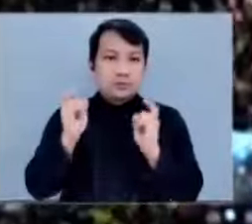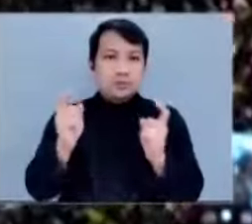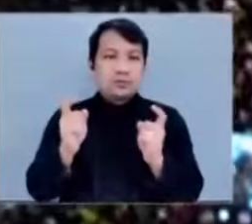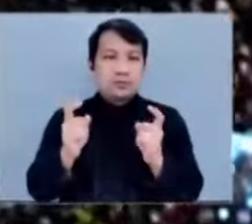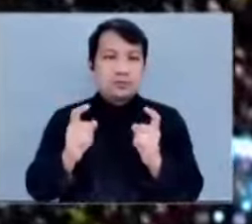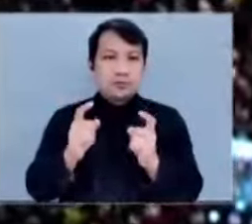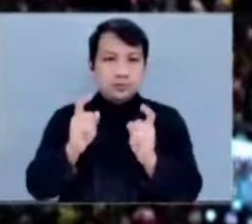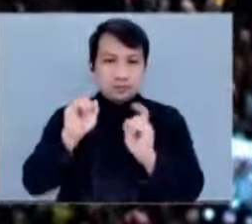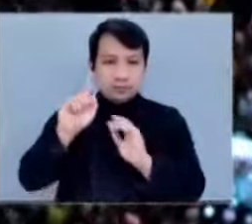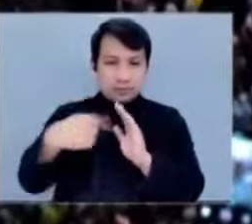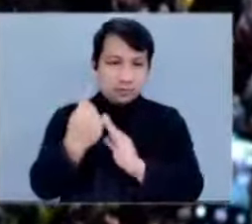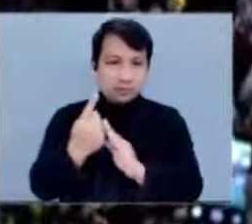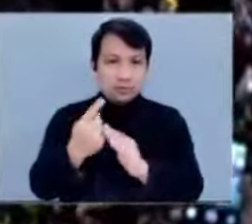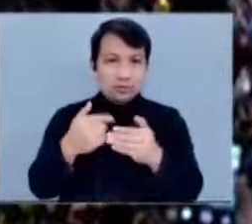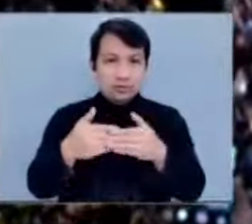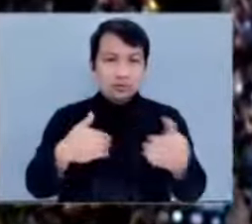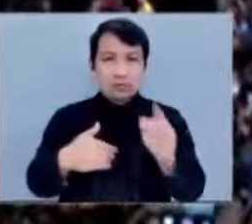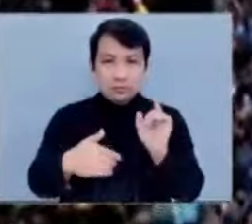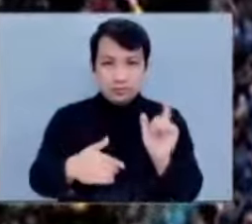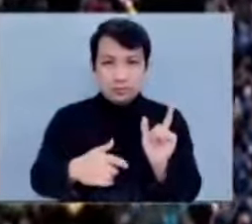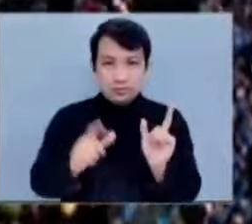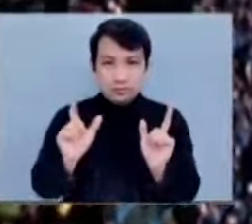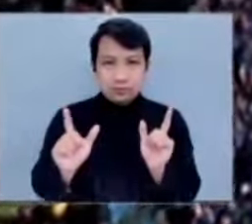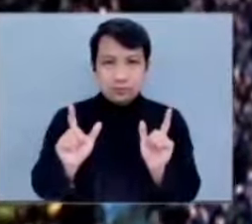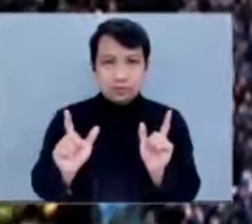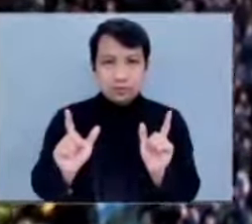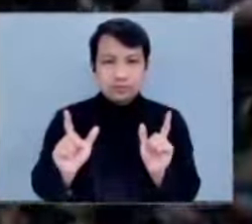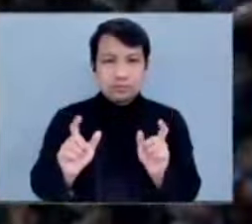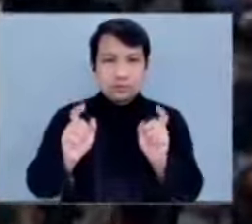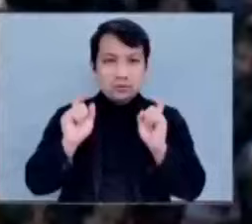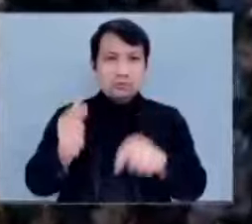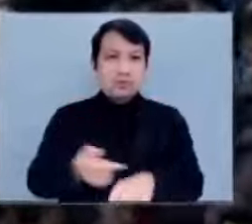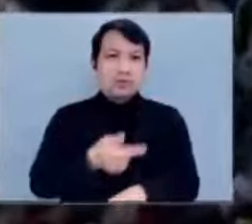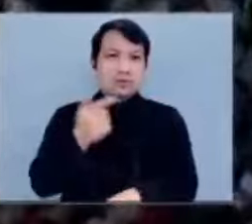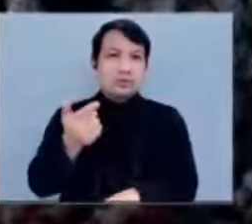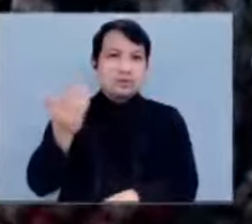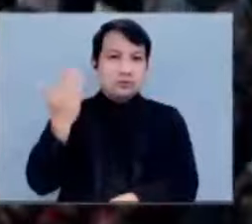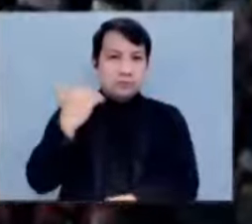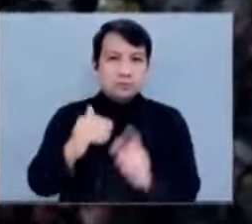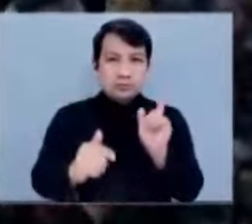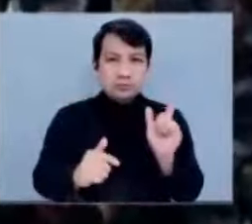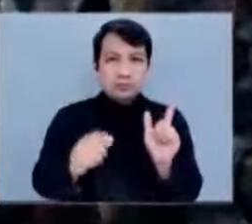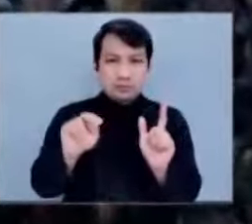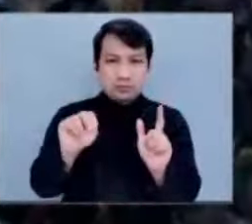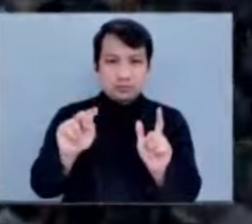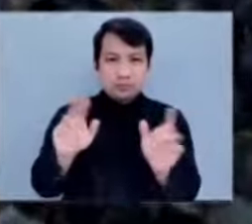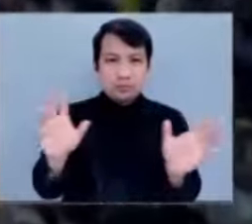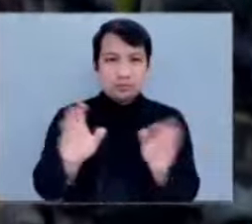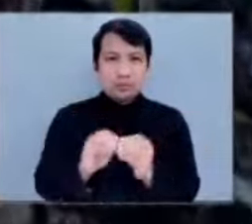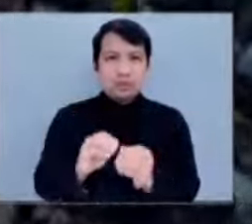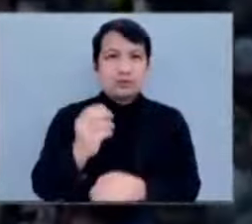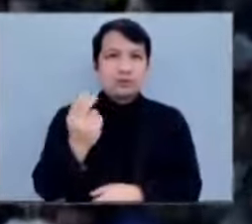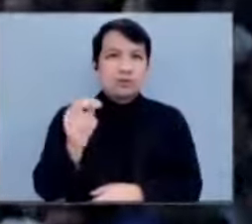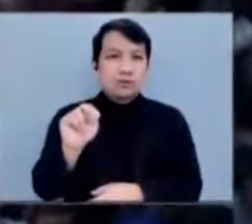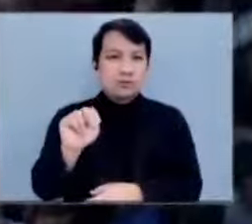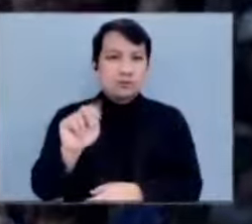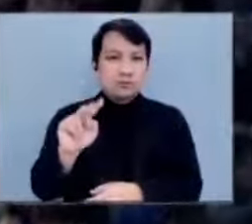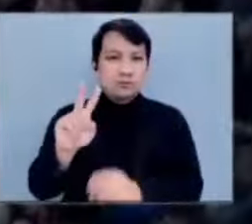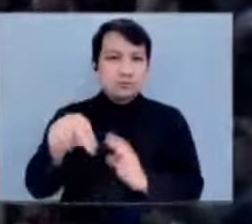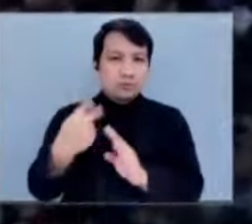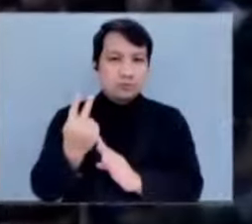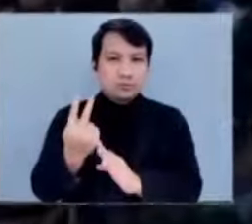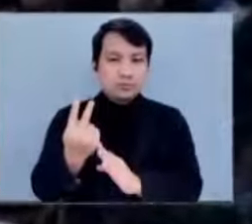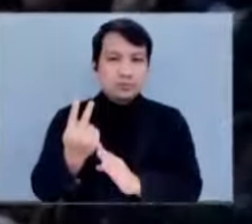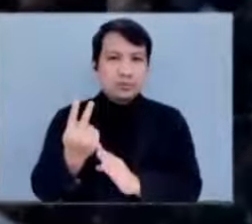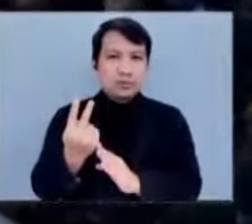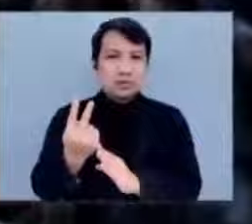yan kumpara noong 2020. Pinakamatagal naman ay noong 2012 na umabot ng mahigit 22 oras.